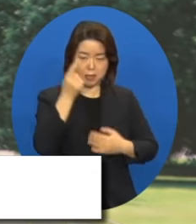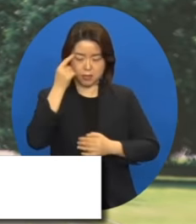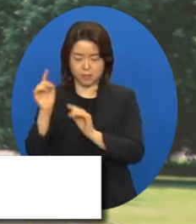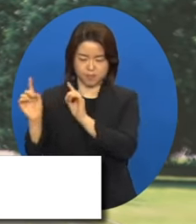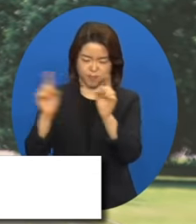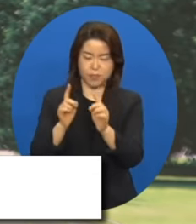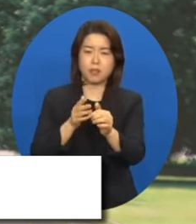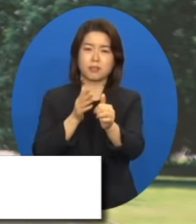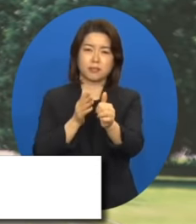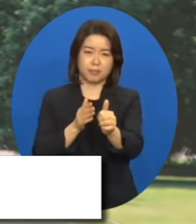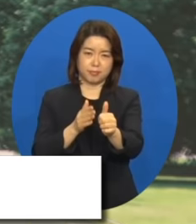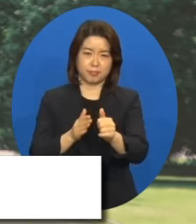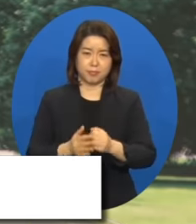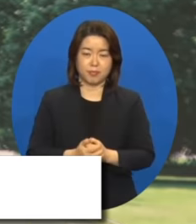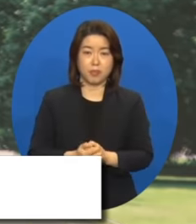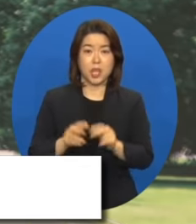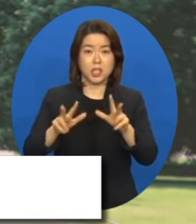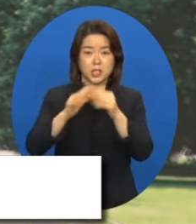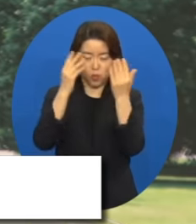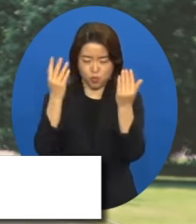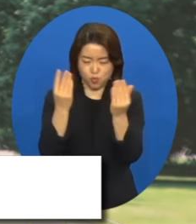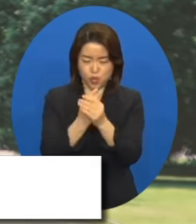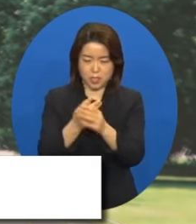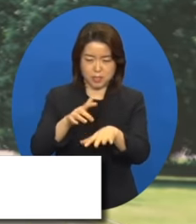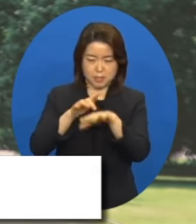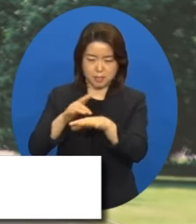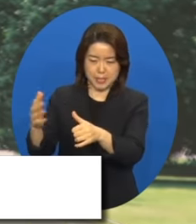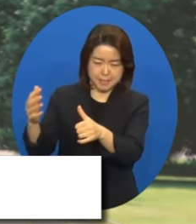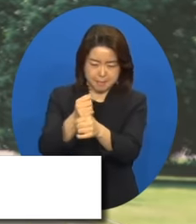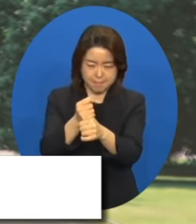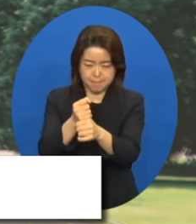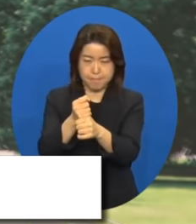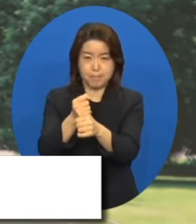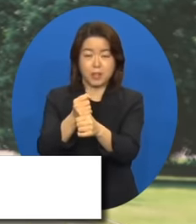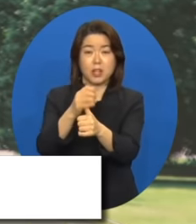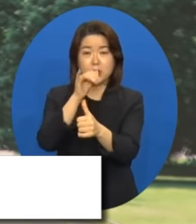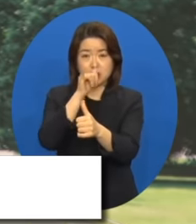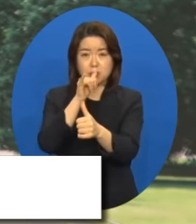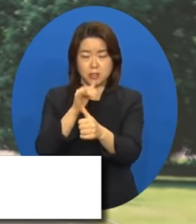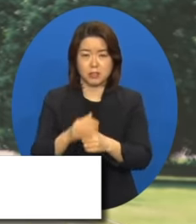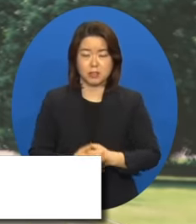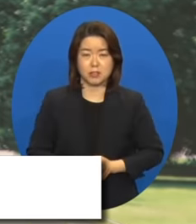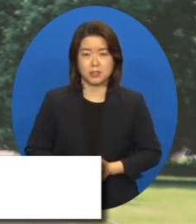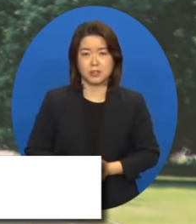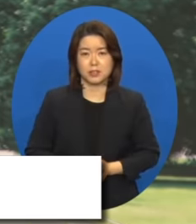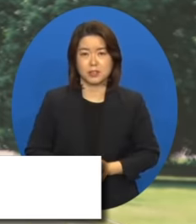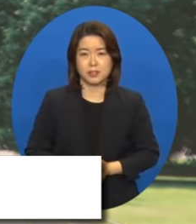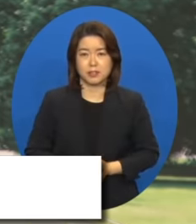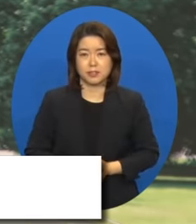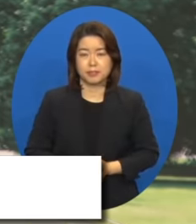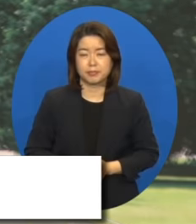됩니다. 지금 완전히 마귀에게 사로잡혀 있는 것입니다.